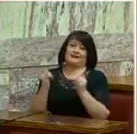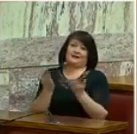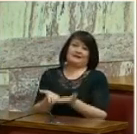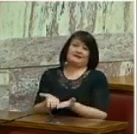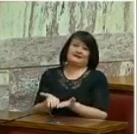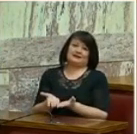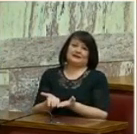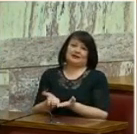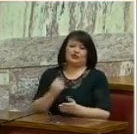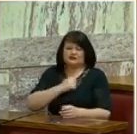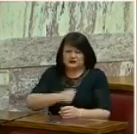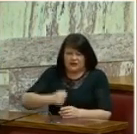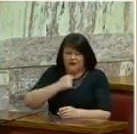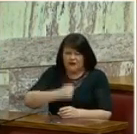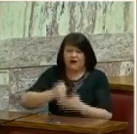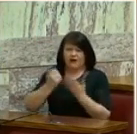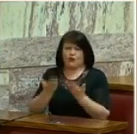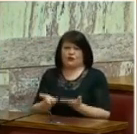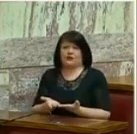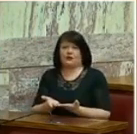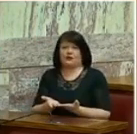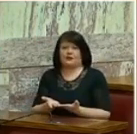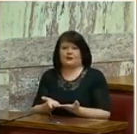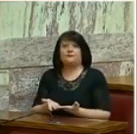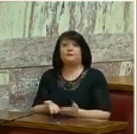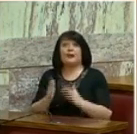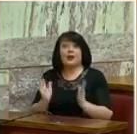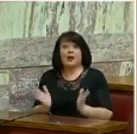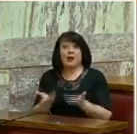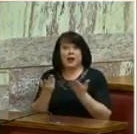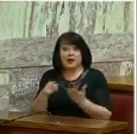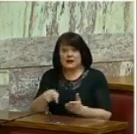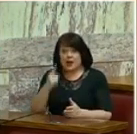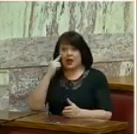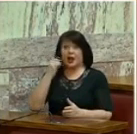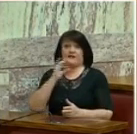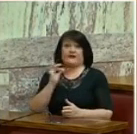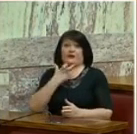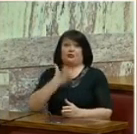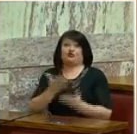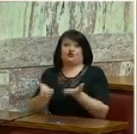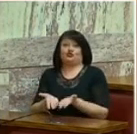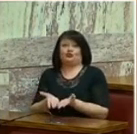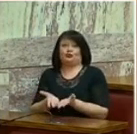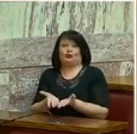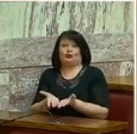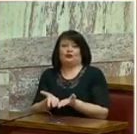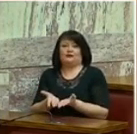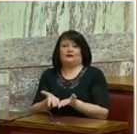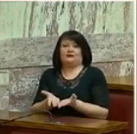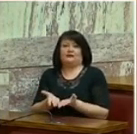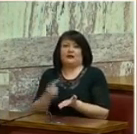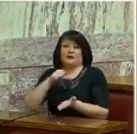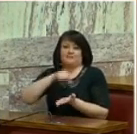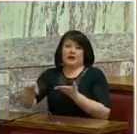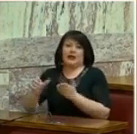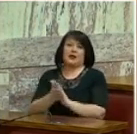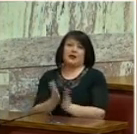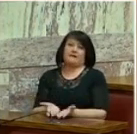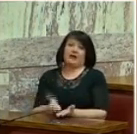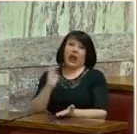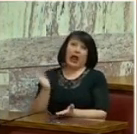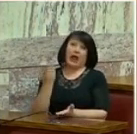ήταν τραγωδία, αν αυτή η πρώτη ευκαιρία η σοβαρή κατέληγε σε παραγραφή.